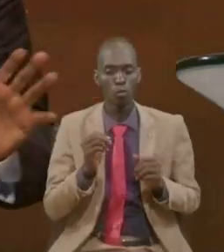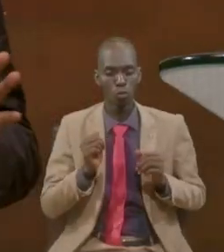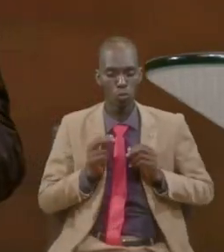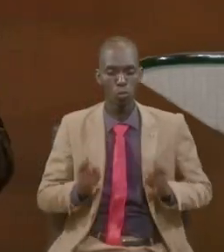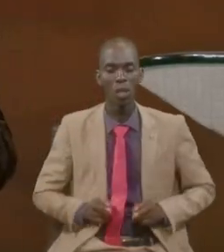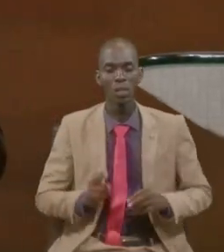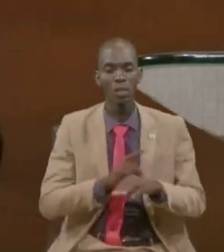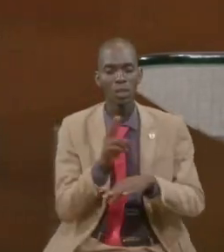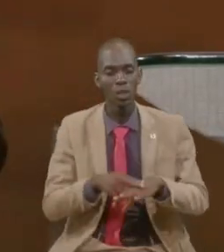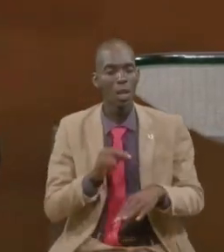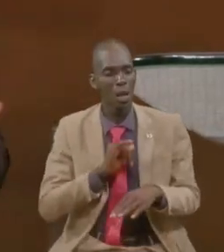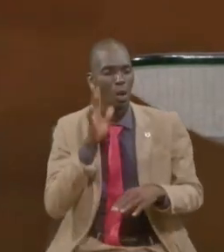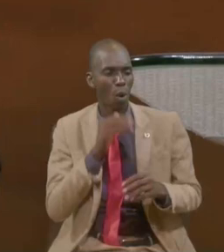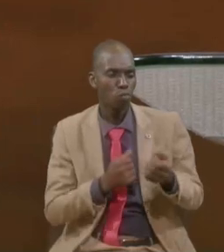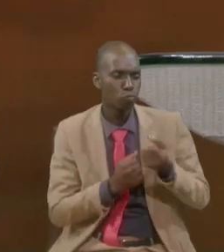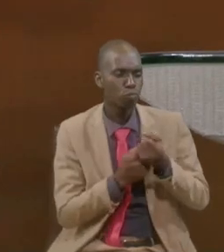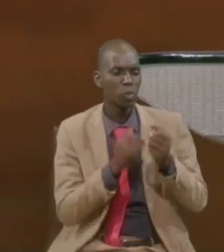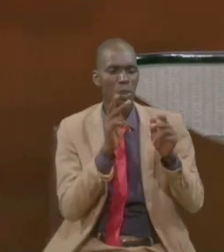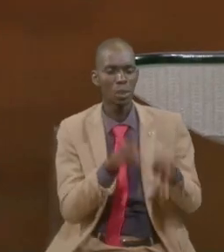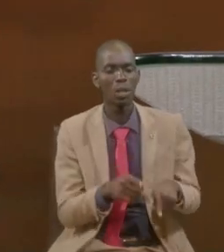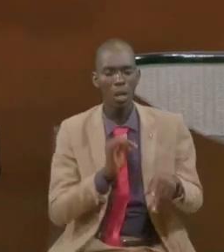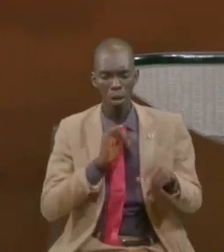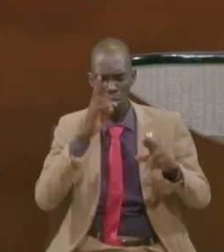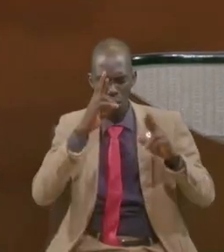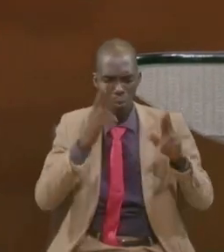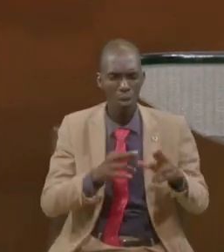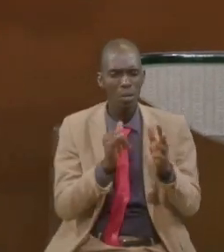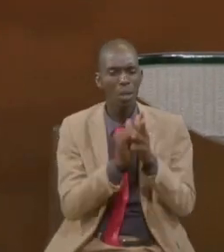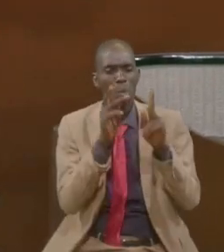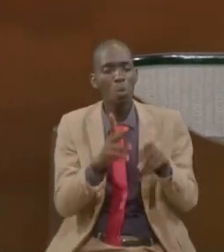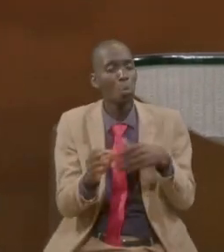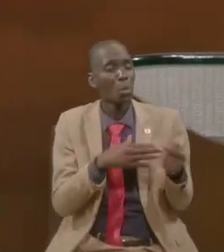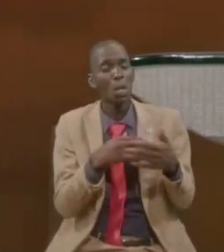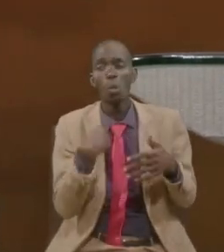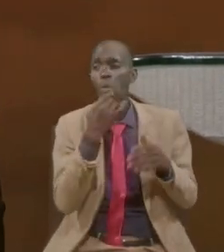lui, il est humain, je vais le soutenir.